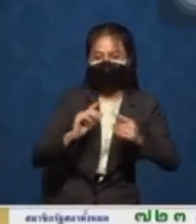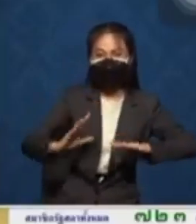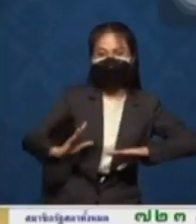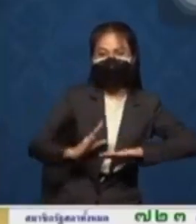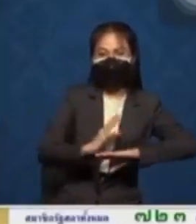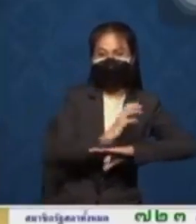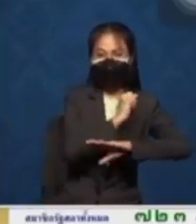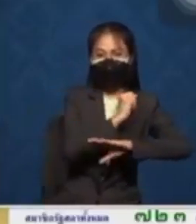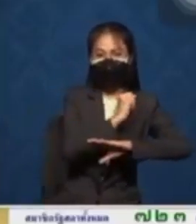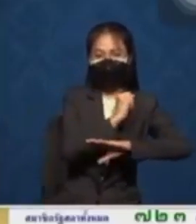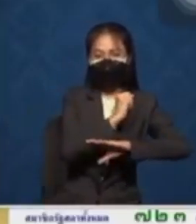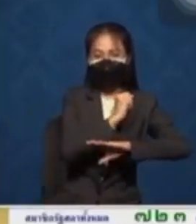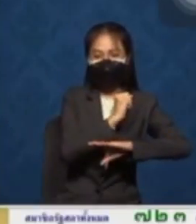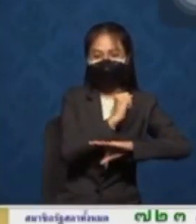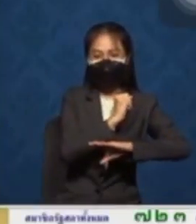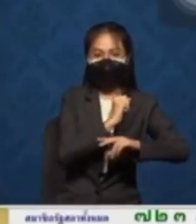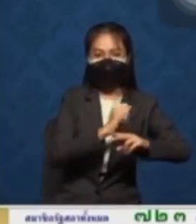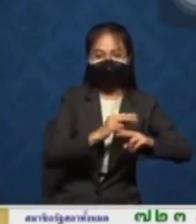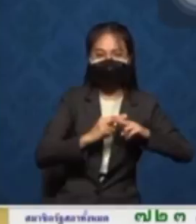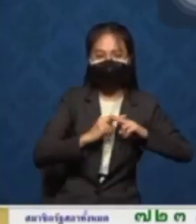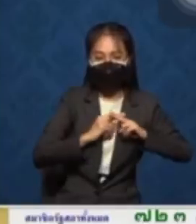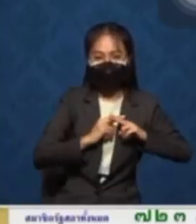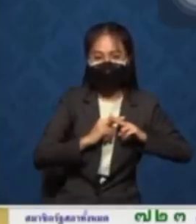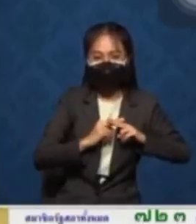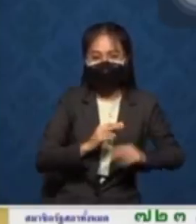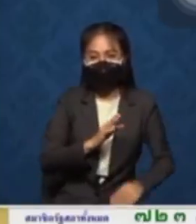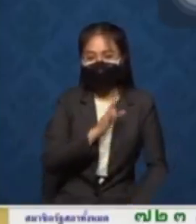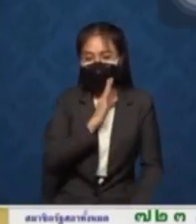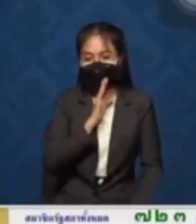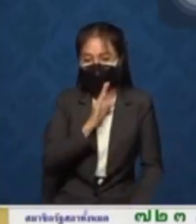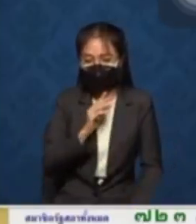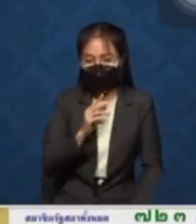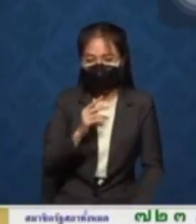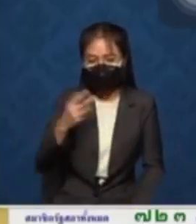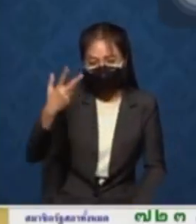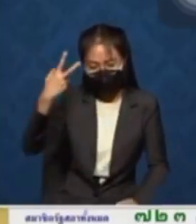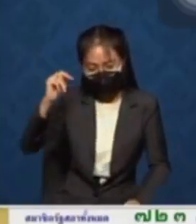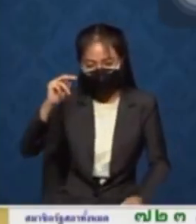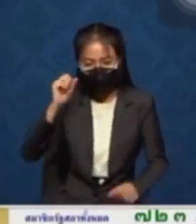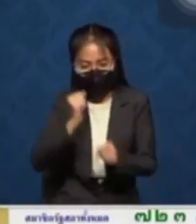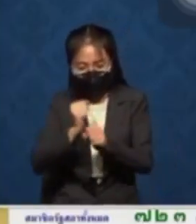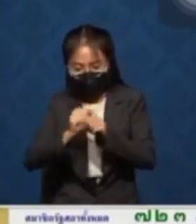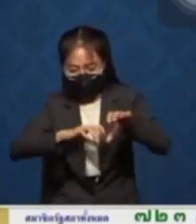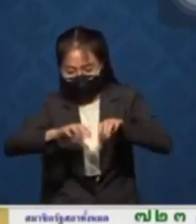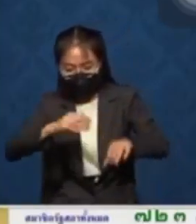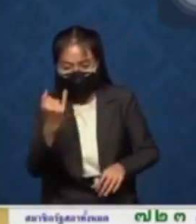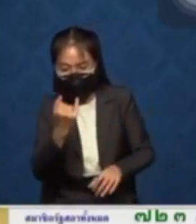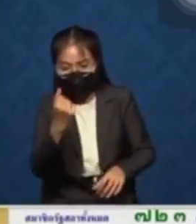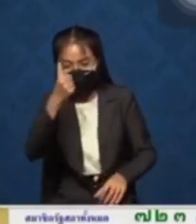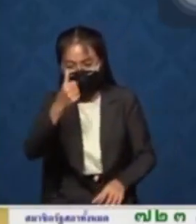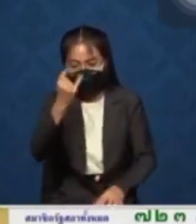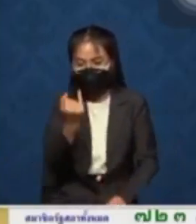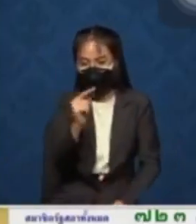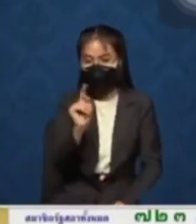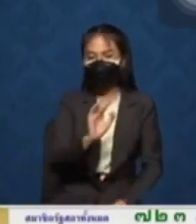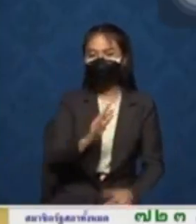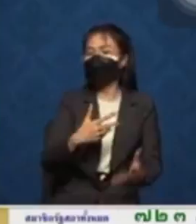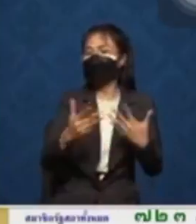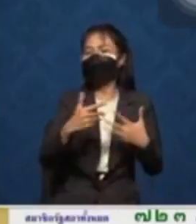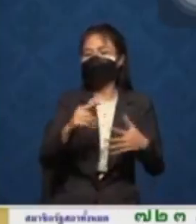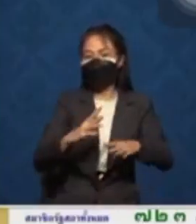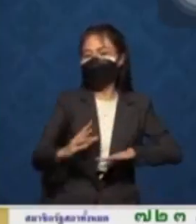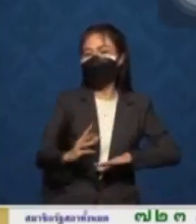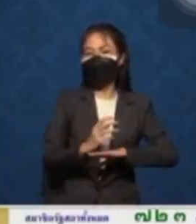างการเมืองไว้กับฝ่ายเดียวที่ทำให้ว่าไม่ว่าเขาจะบริหารประเทศได้ดีหรือไม่ดีแค่ไหนก็สามารถรักษาอำนาจไว้